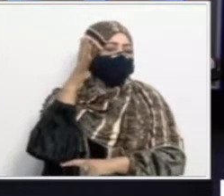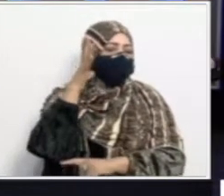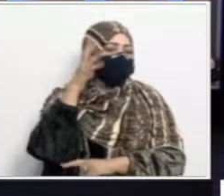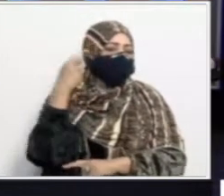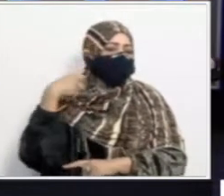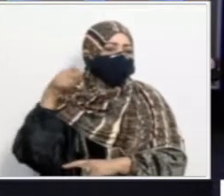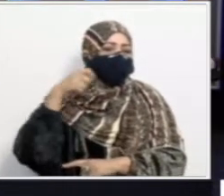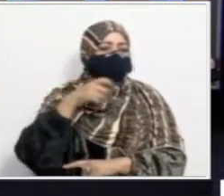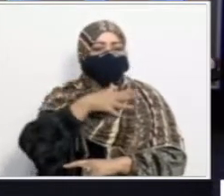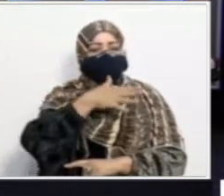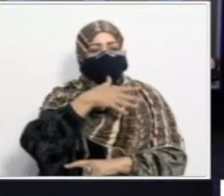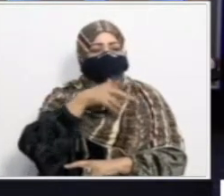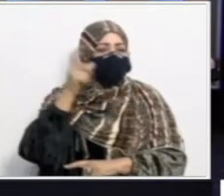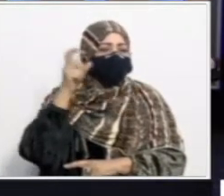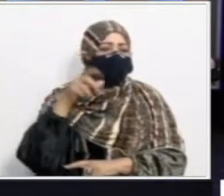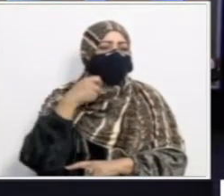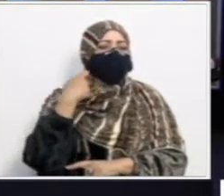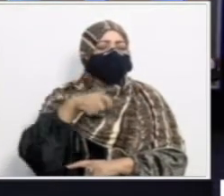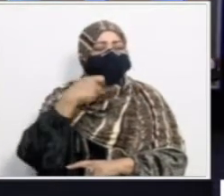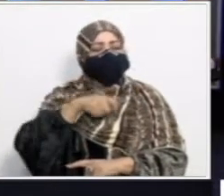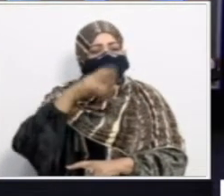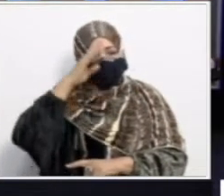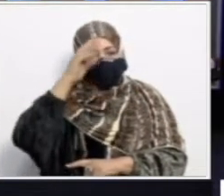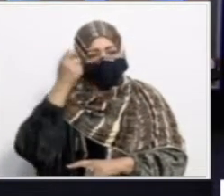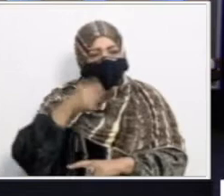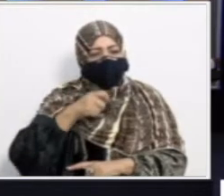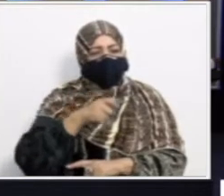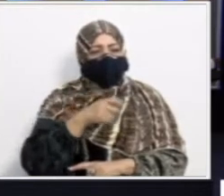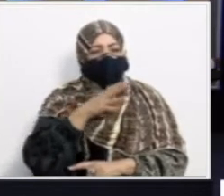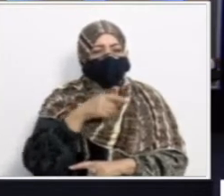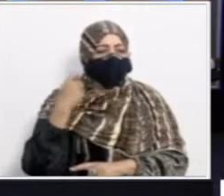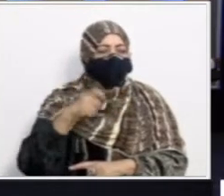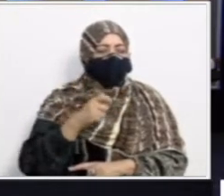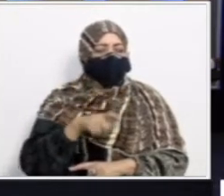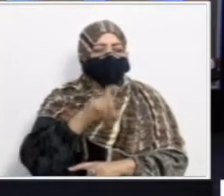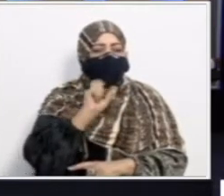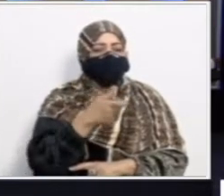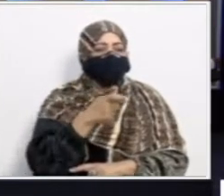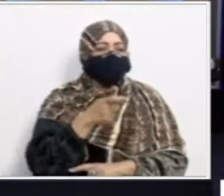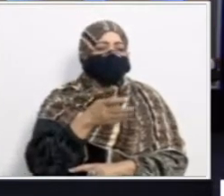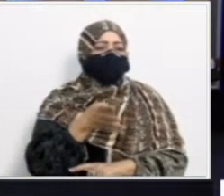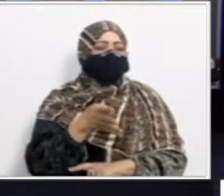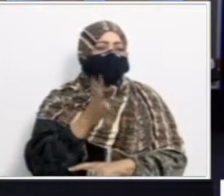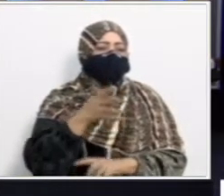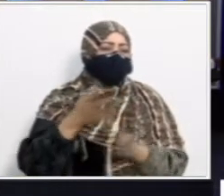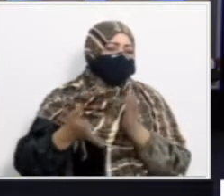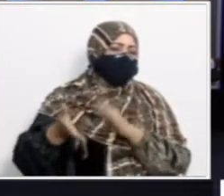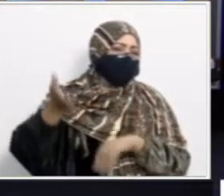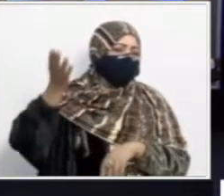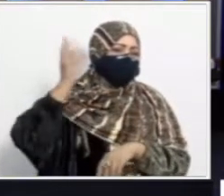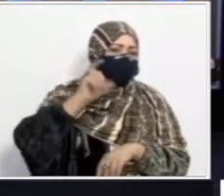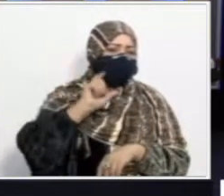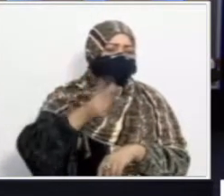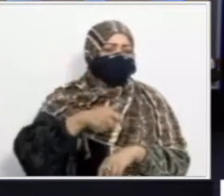شهرين 2014 ضايعات، أنا واحد قلت له بدي ضاعن خلاص، بارك الله فيه، أو الشيخ مصباح ذكي نشتنا قال